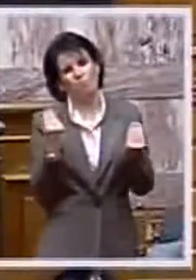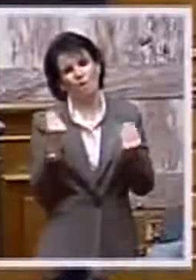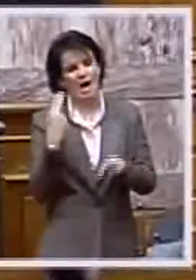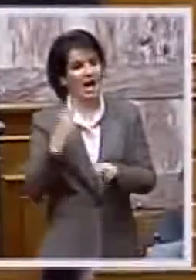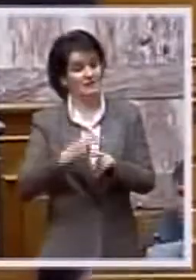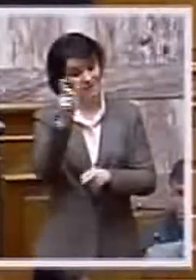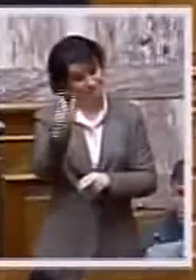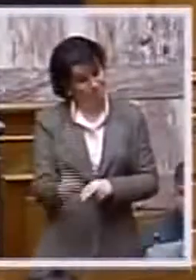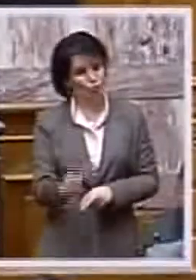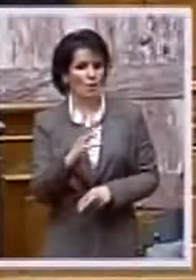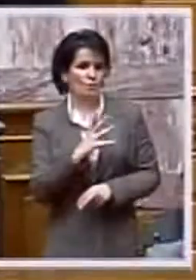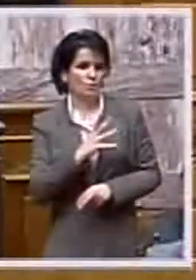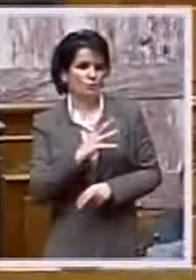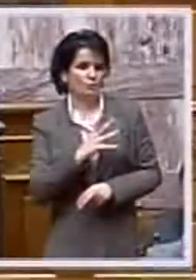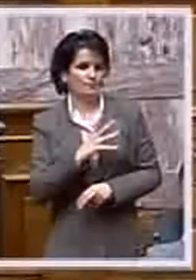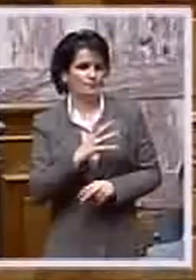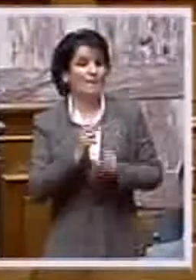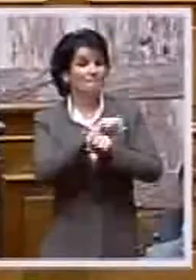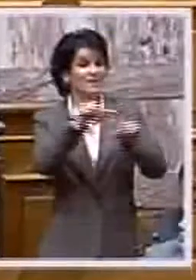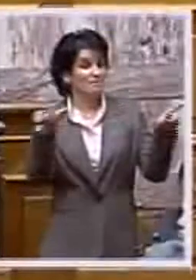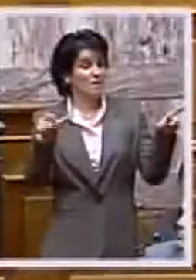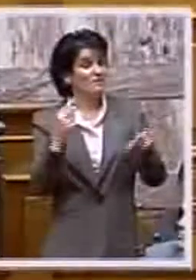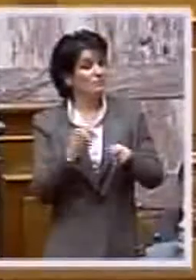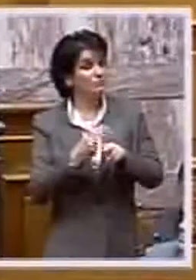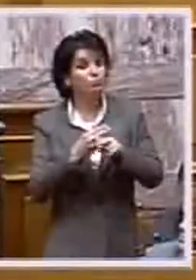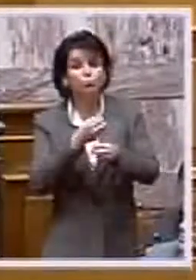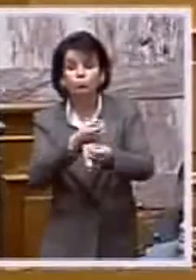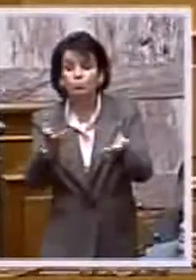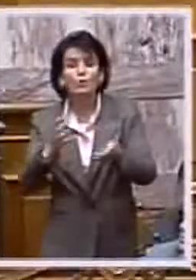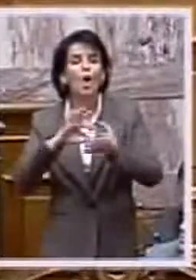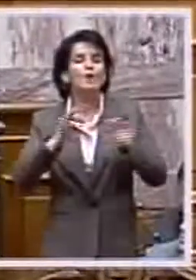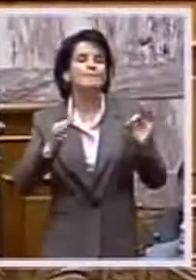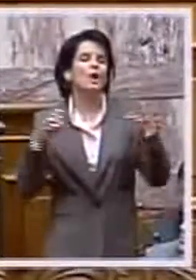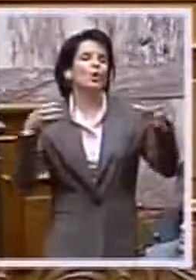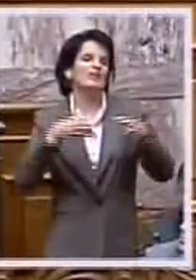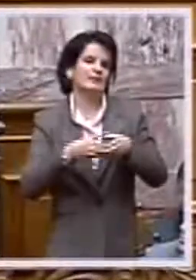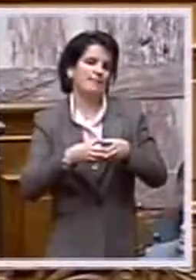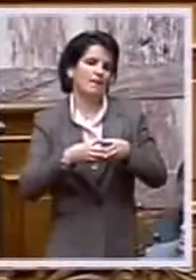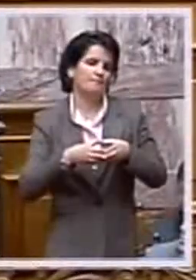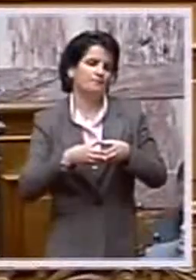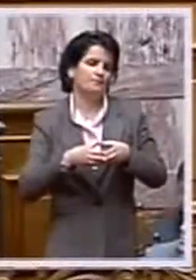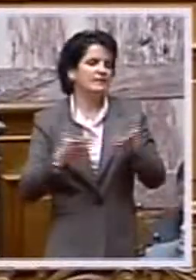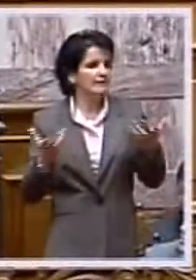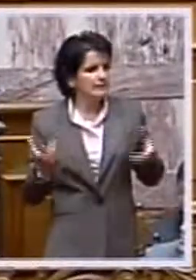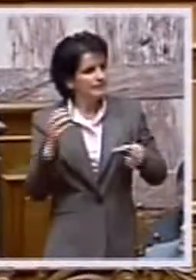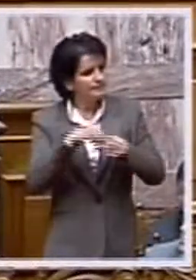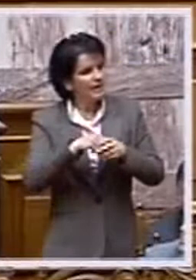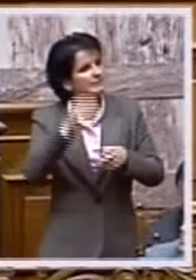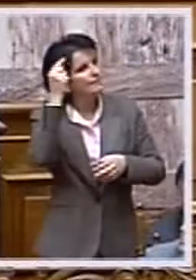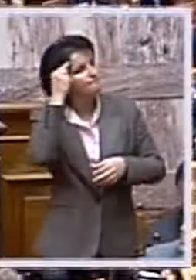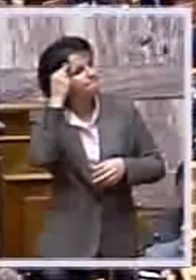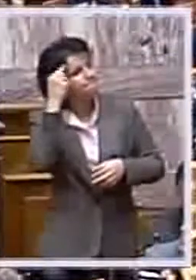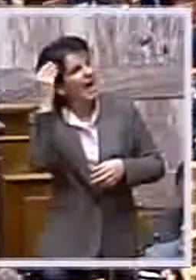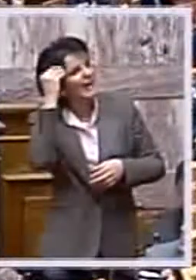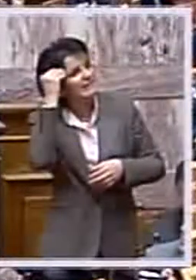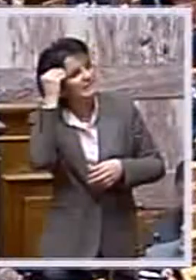αξία του ανθρώπου. Είναι μηνύματα που προσφέρουν πολλά στο ίδιο το Ολυμπιακό κίνημα. Μπολιάζουν στην αντίληψη για τον